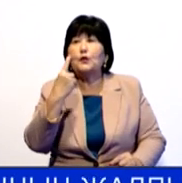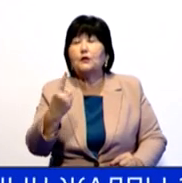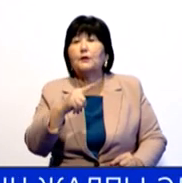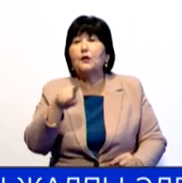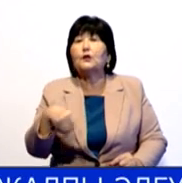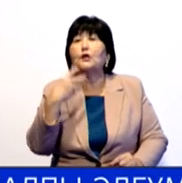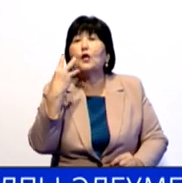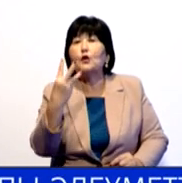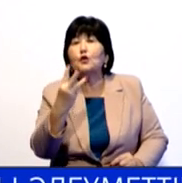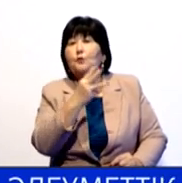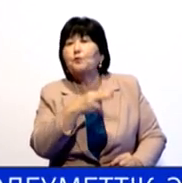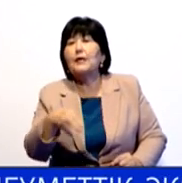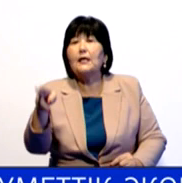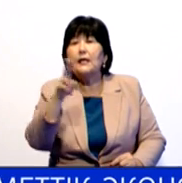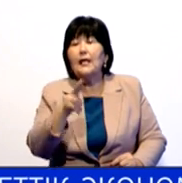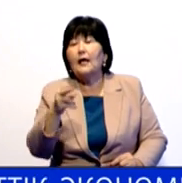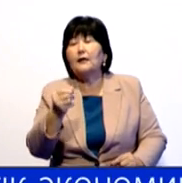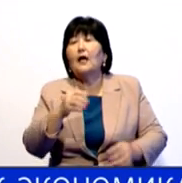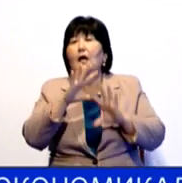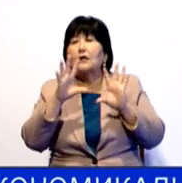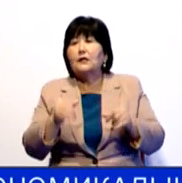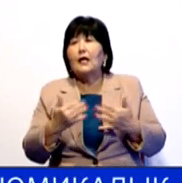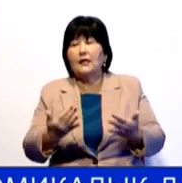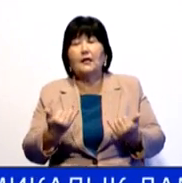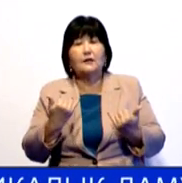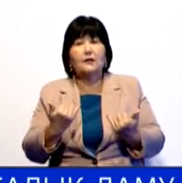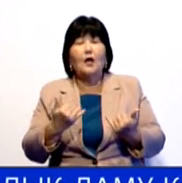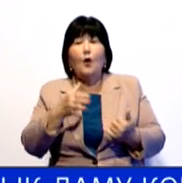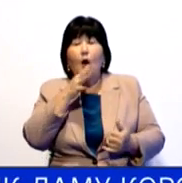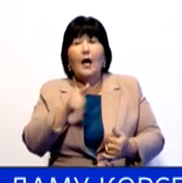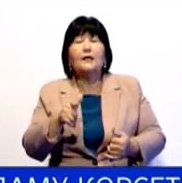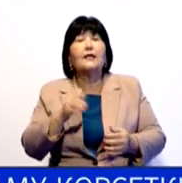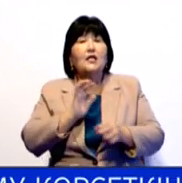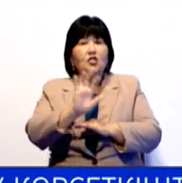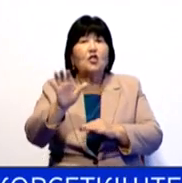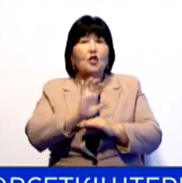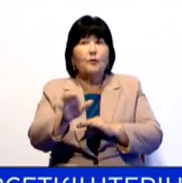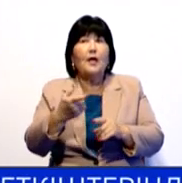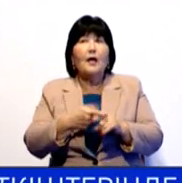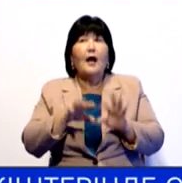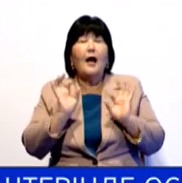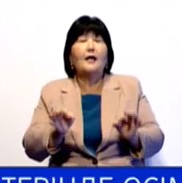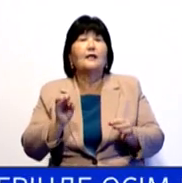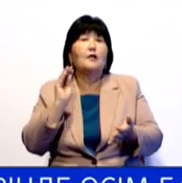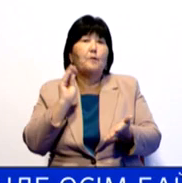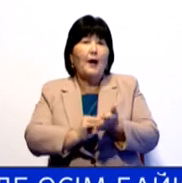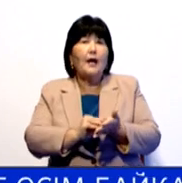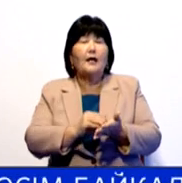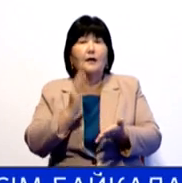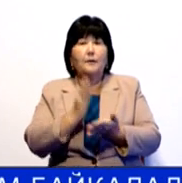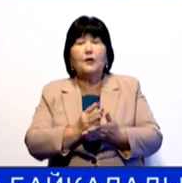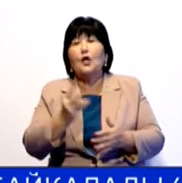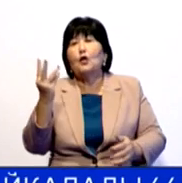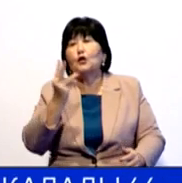31,3 миллиард форвардтық закупқа қазіргі уақытта жіберіп жатырмыз. Әділ баға белгіленді. 3-ші